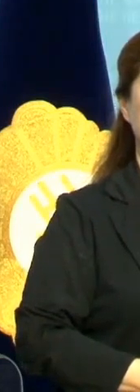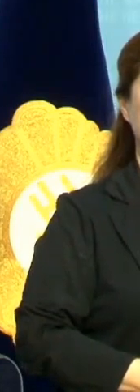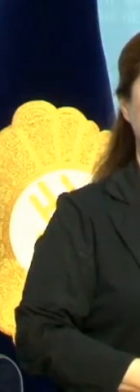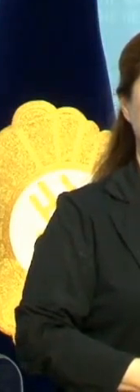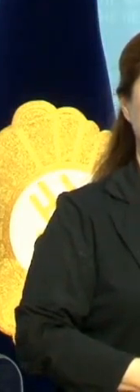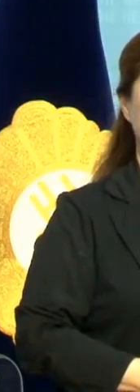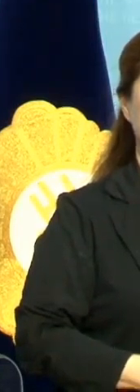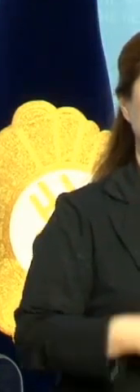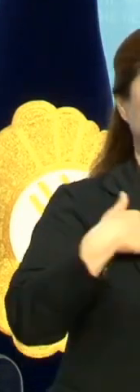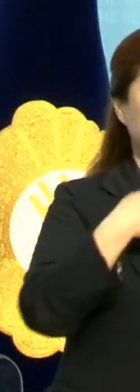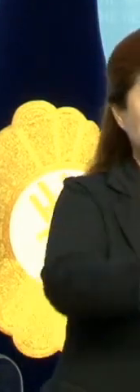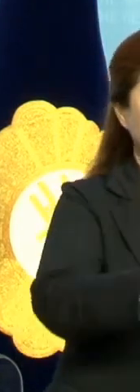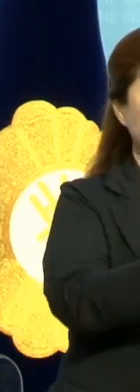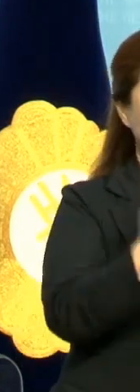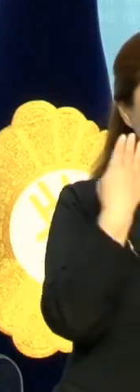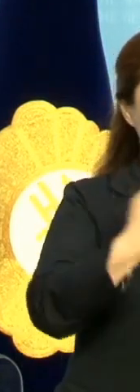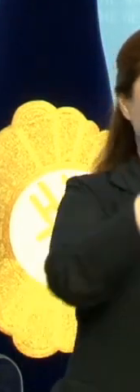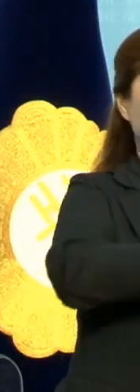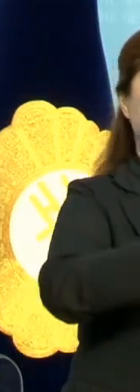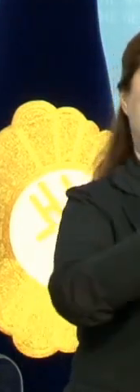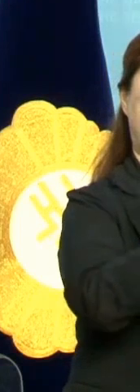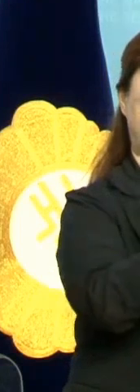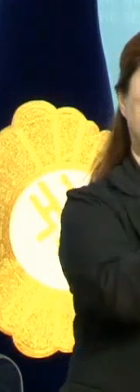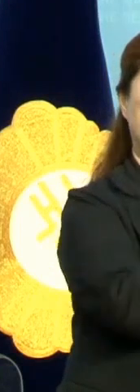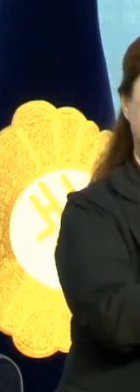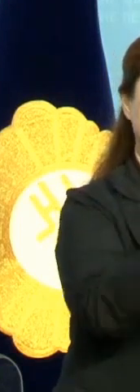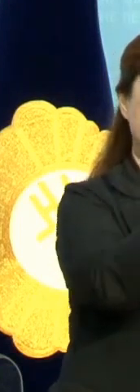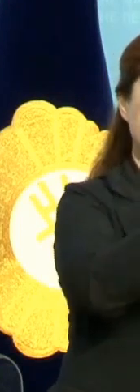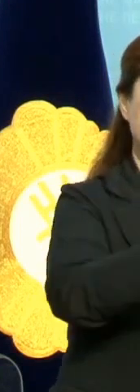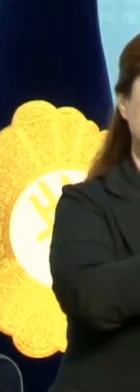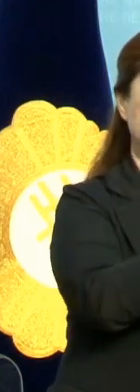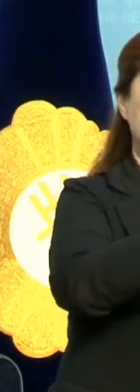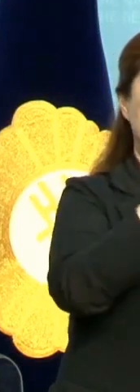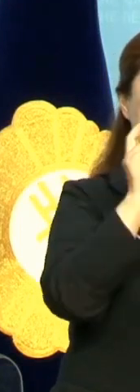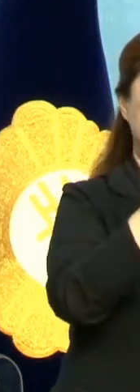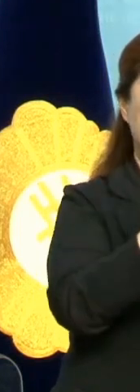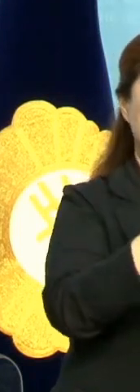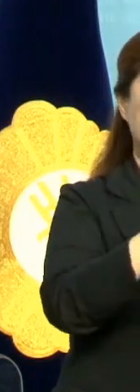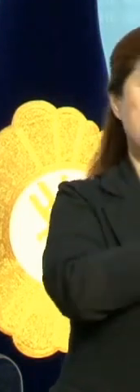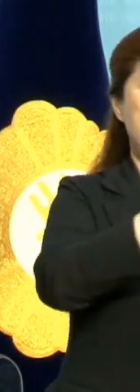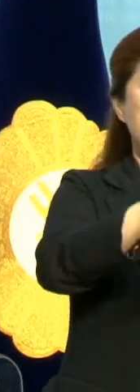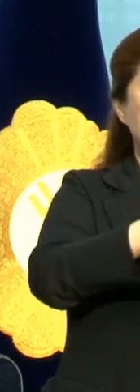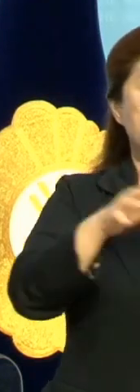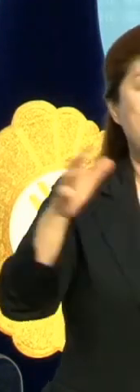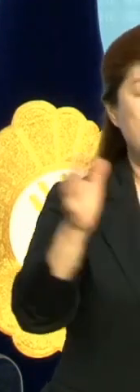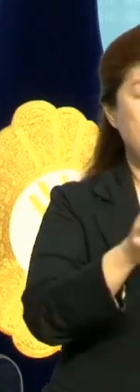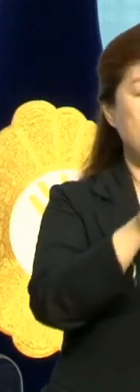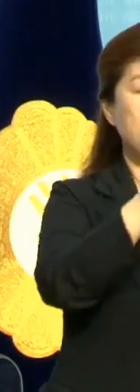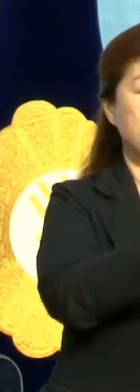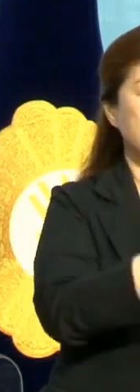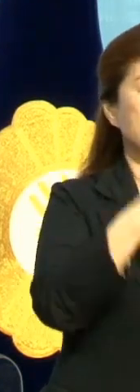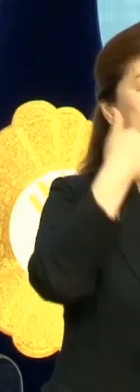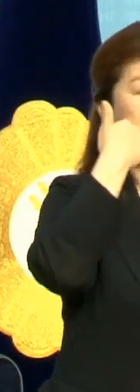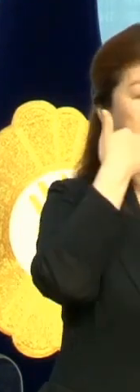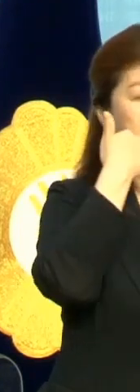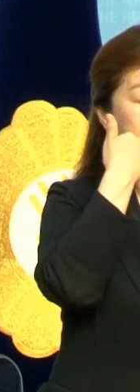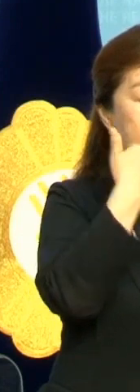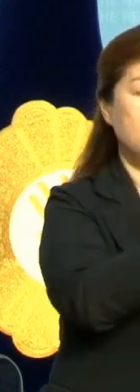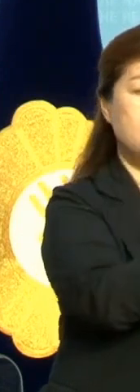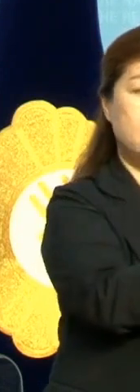저는 4년 전 정무위 회의에서 삼성물산과 제일모직의 합병을 앞두고 누군가에 의해 구 삼성물산의